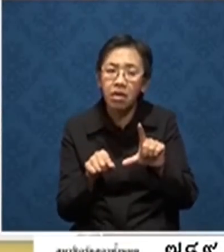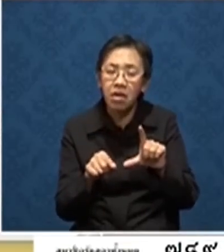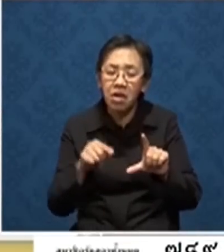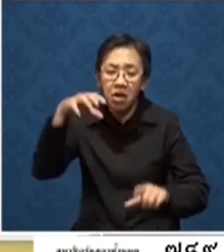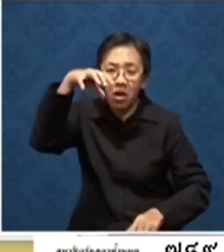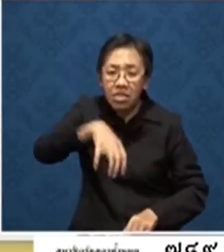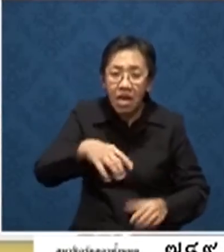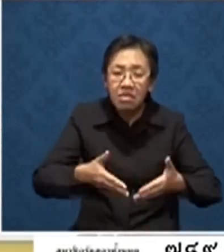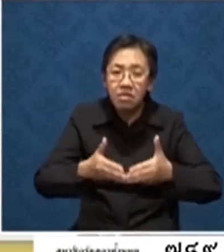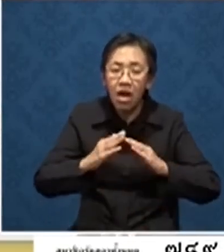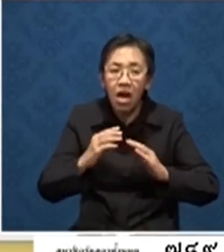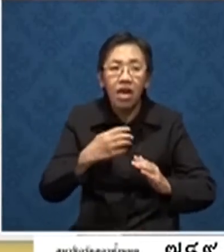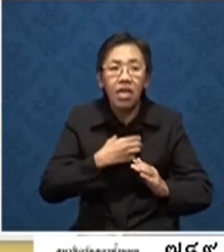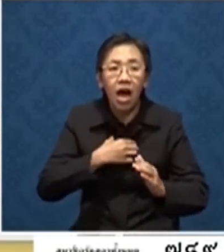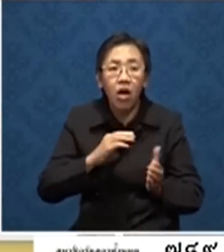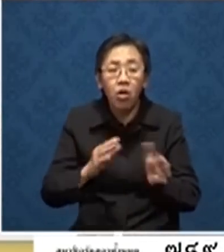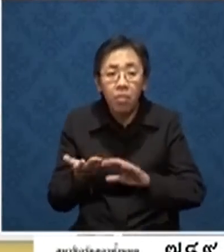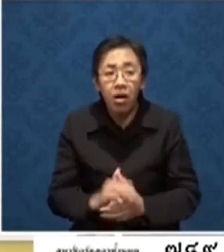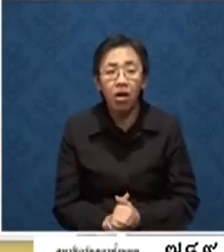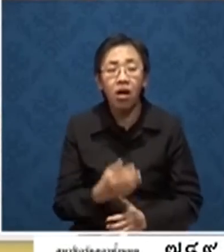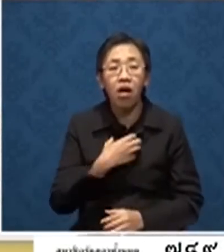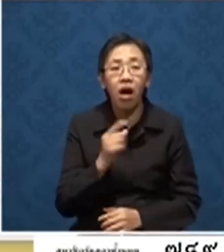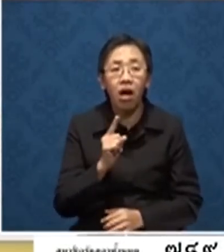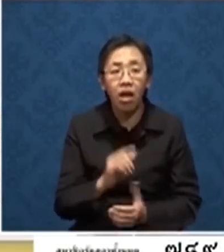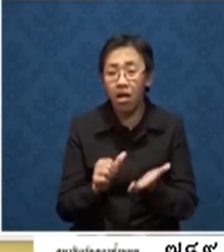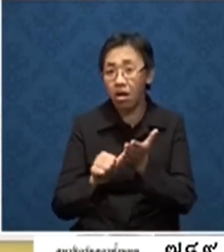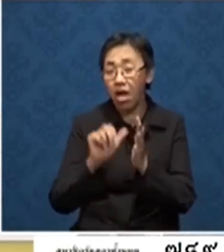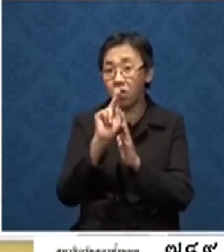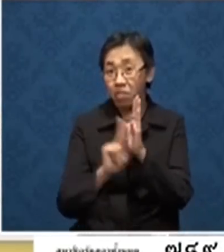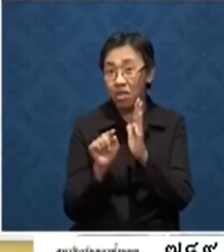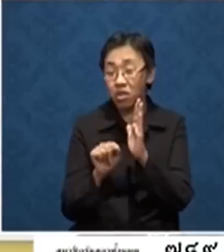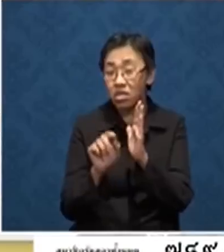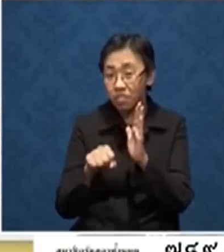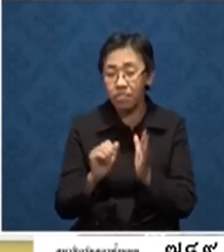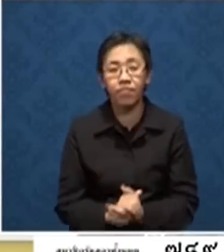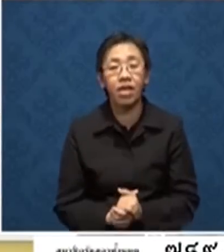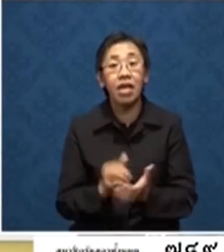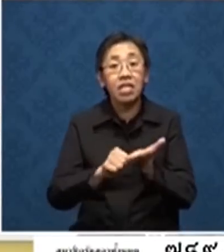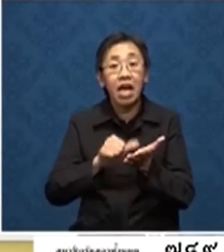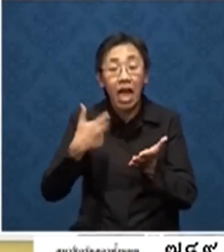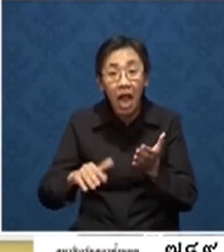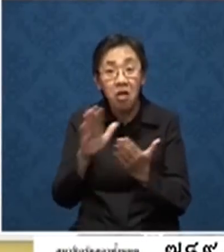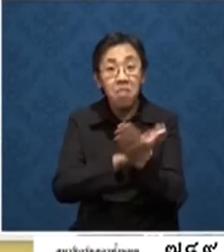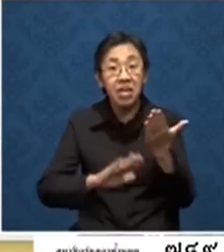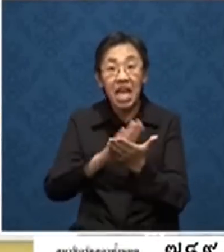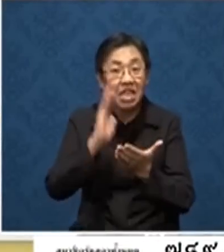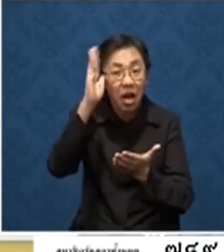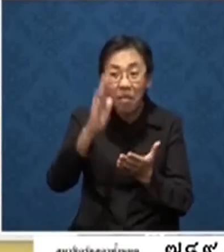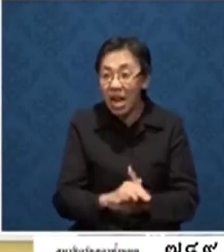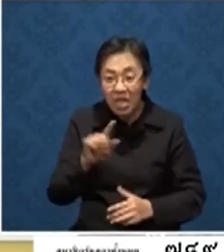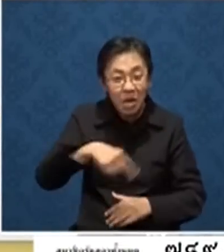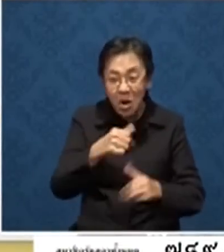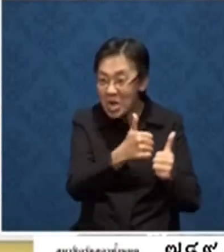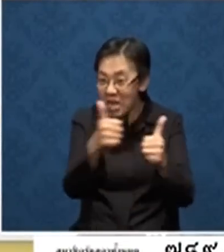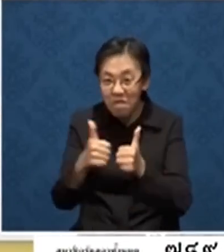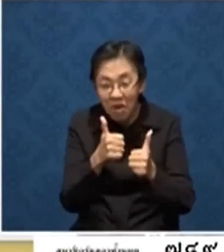เพื่อล้มล้างเหรอเกิดมาเพื่อแก้กฎหมายตรงนี้เหรอแล้วถ้าแก้แล้วประเทศนี้เป็นเทวดาหมดผม